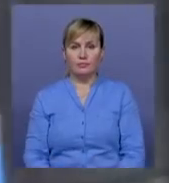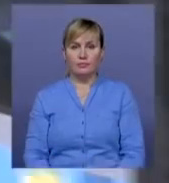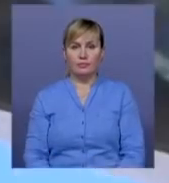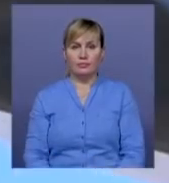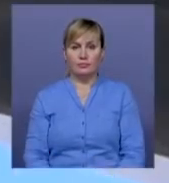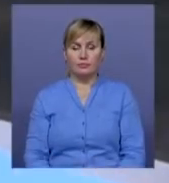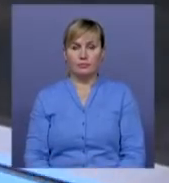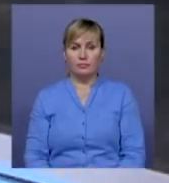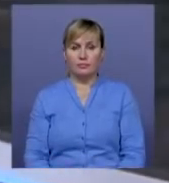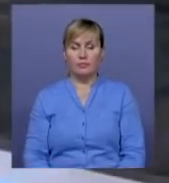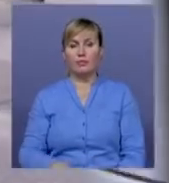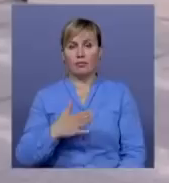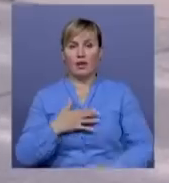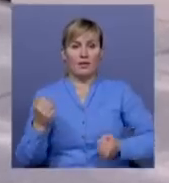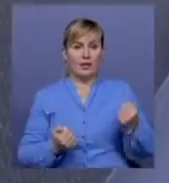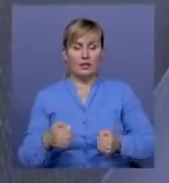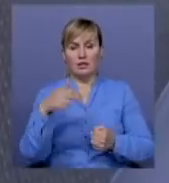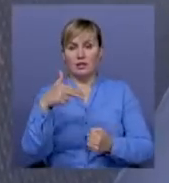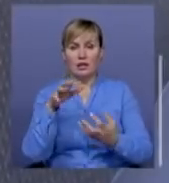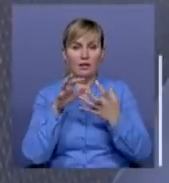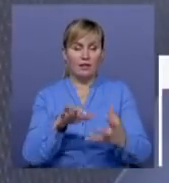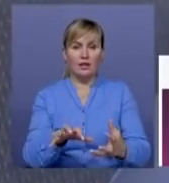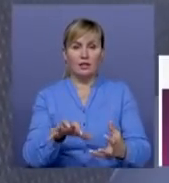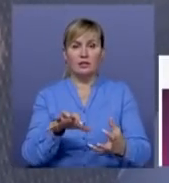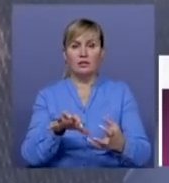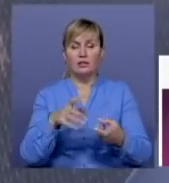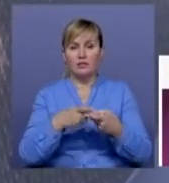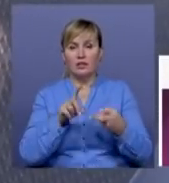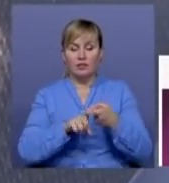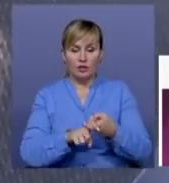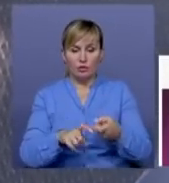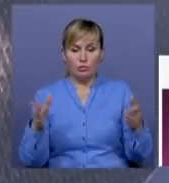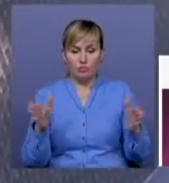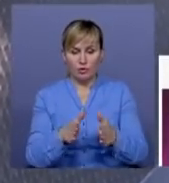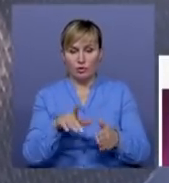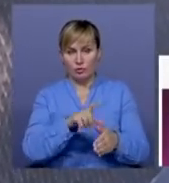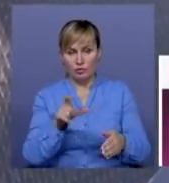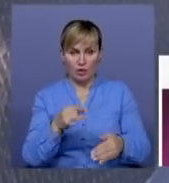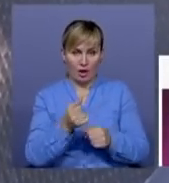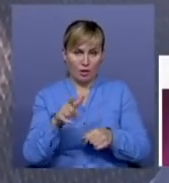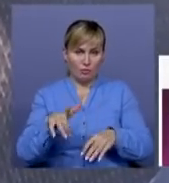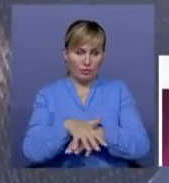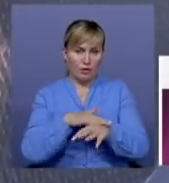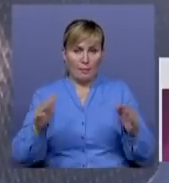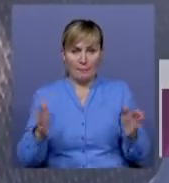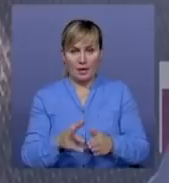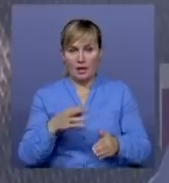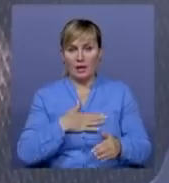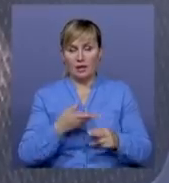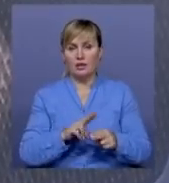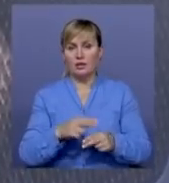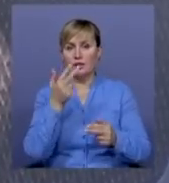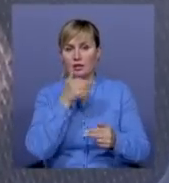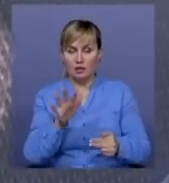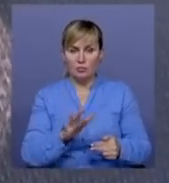вот ничего маршрут. Я водитель 30-го автобуса. С введением карантина уменьшилось движение и количество пассажиров. Но для нас это очень